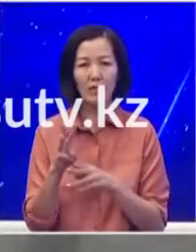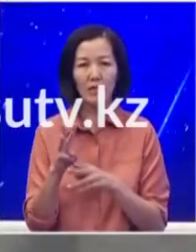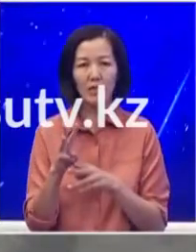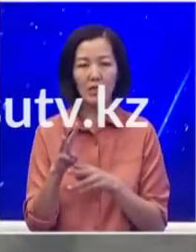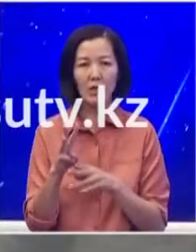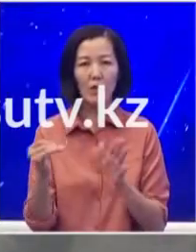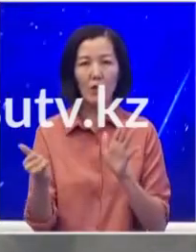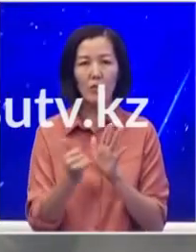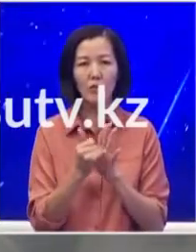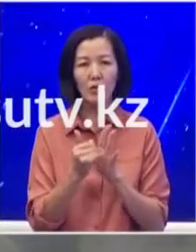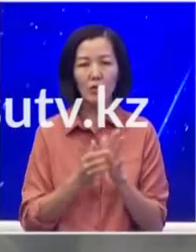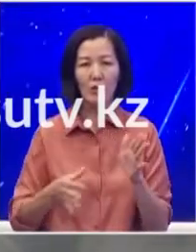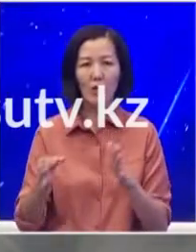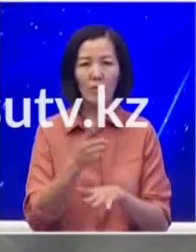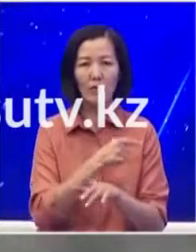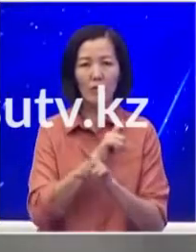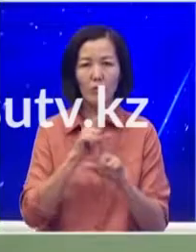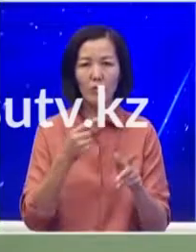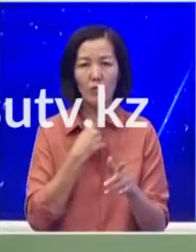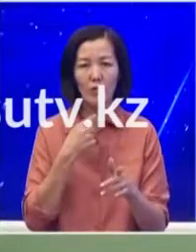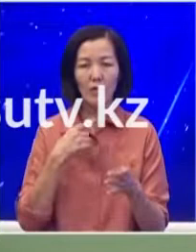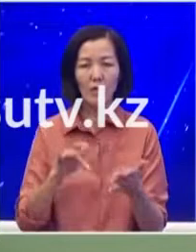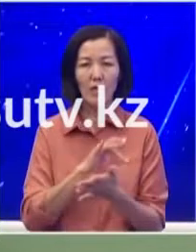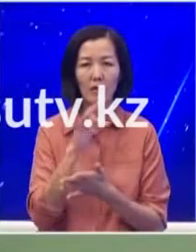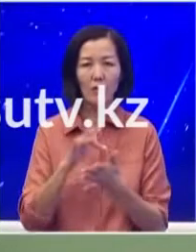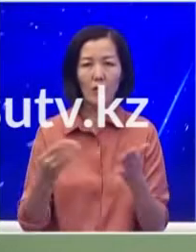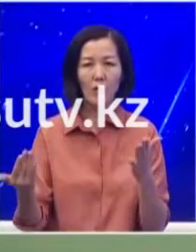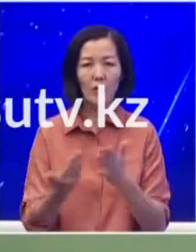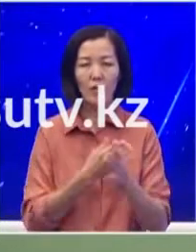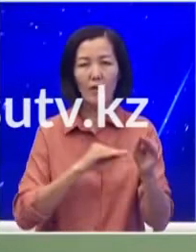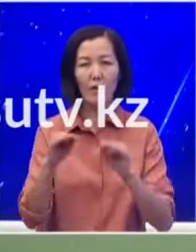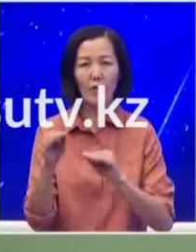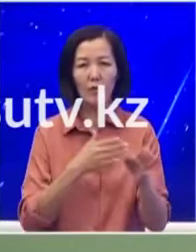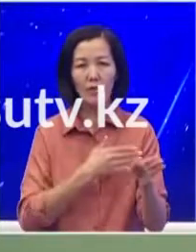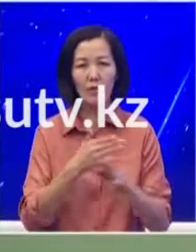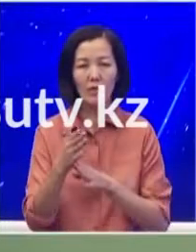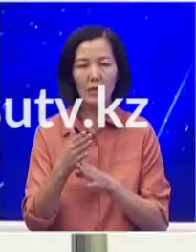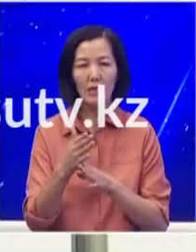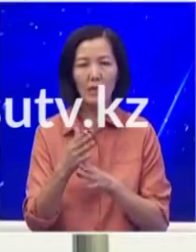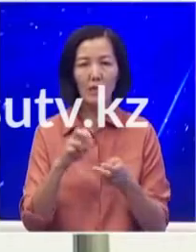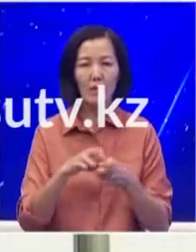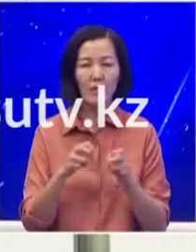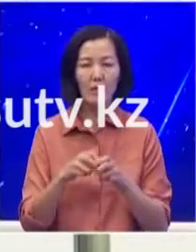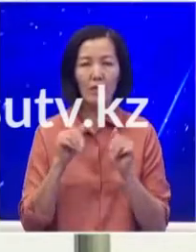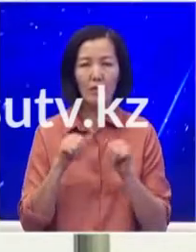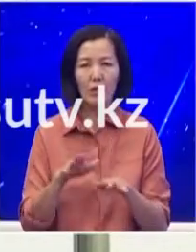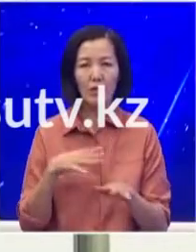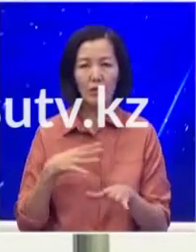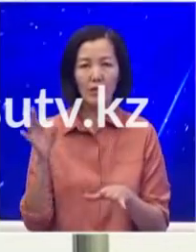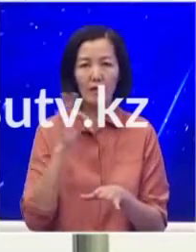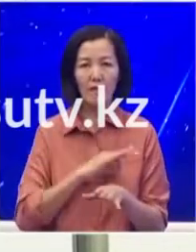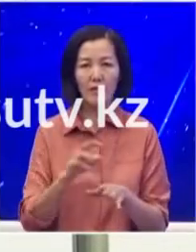ангиографической установкой областной больницы города Талдыкурган. Современное оборудование направлено решить сразу несколько задач. Это